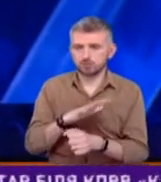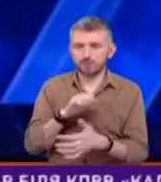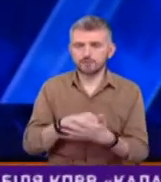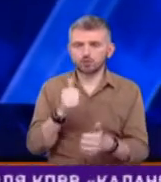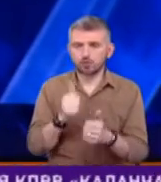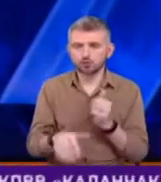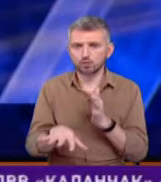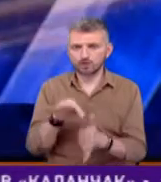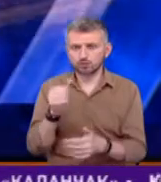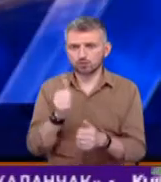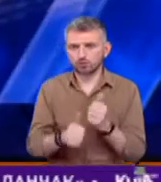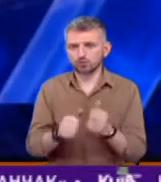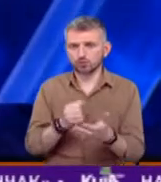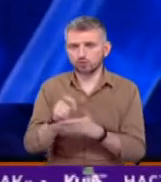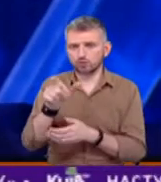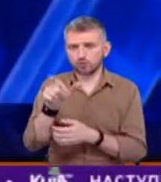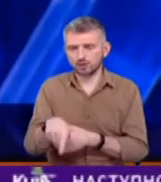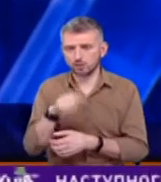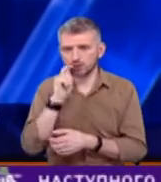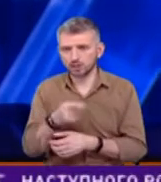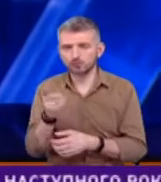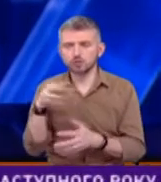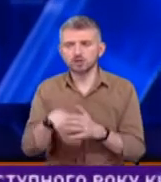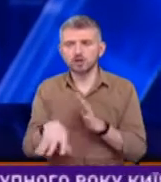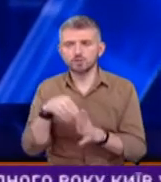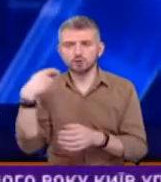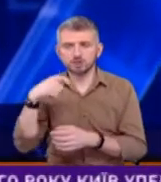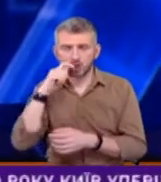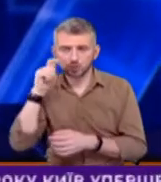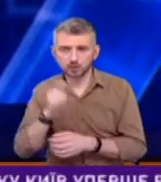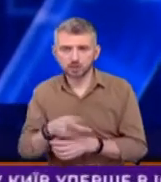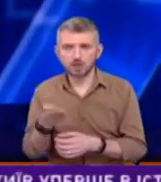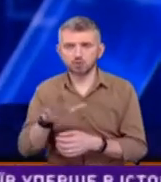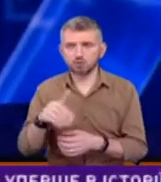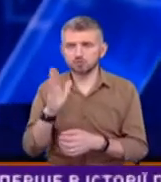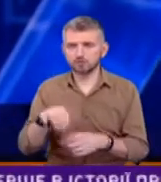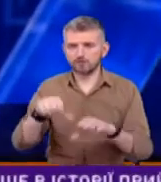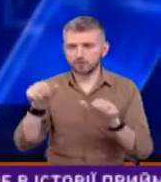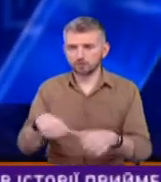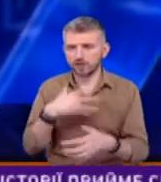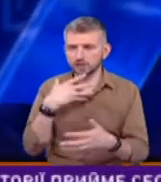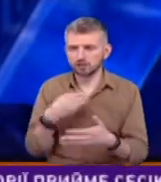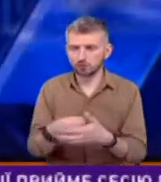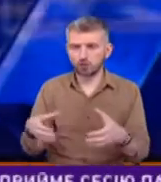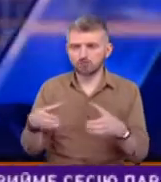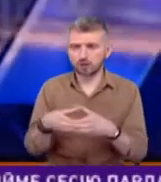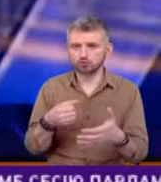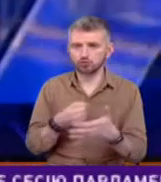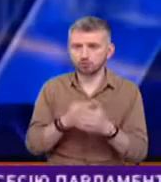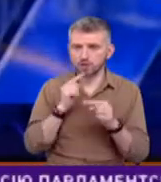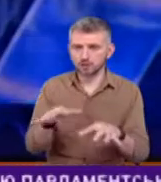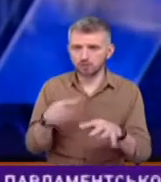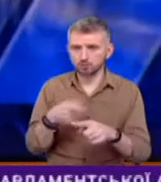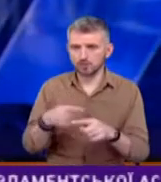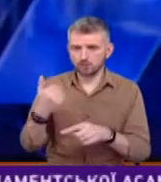кожного вибору кожного громадянина України. В тому числі і на виборах президента України, який потім буде формувати свою команду до парламенту.